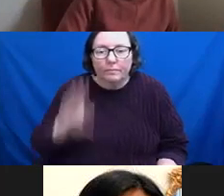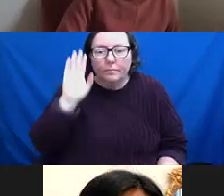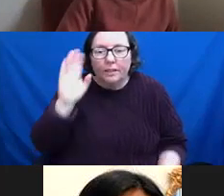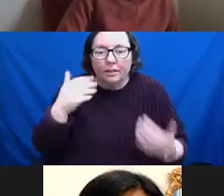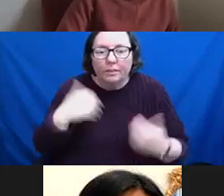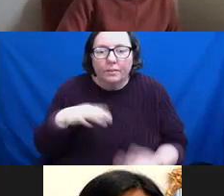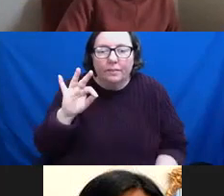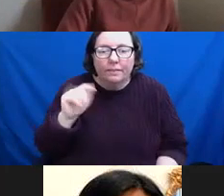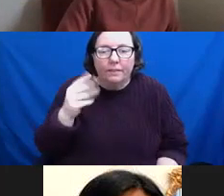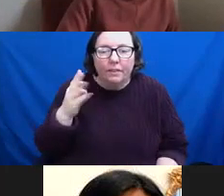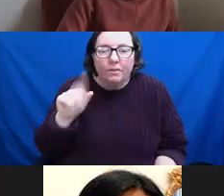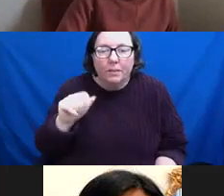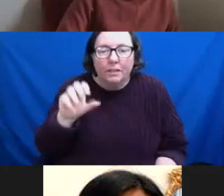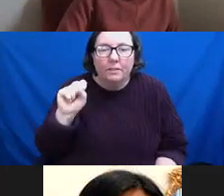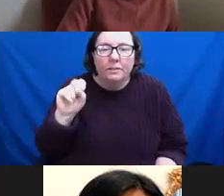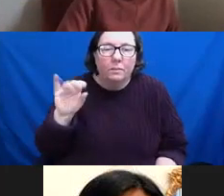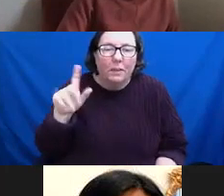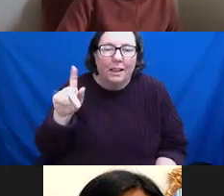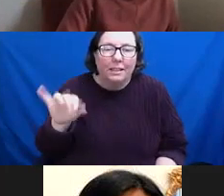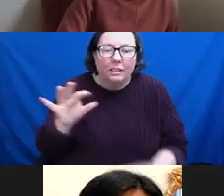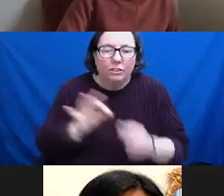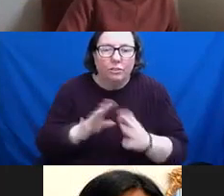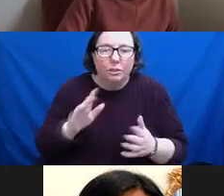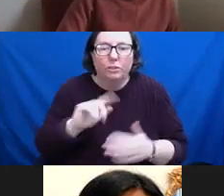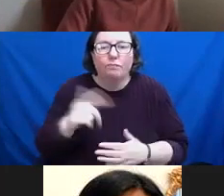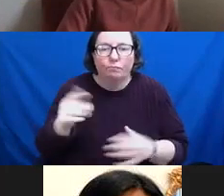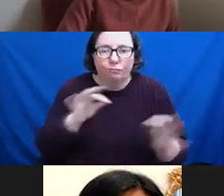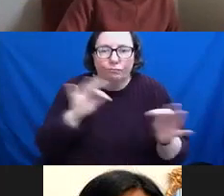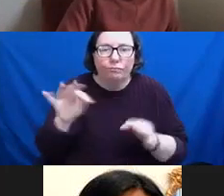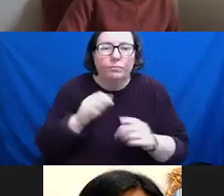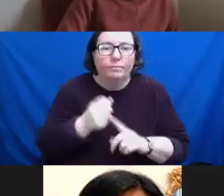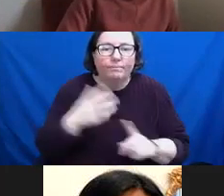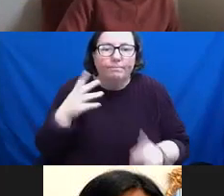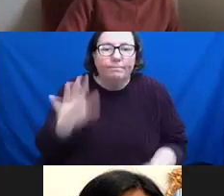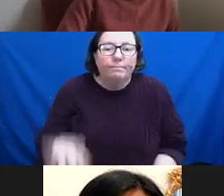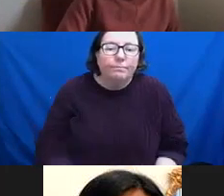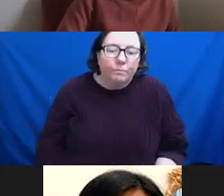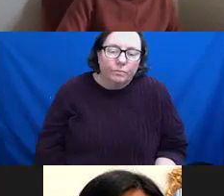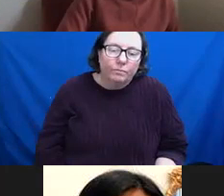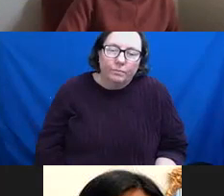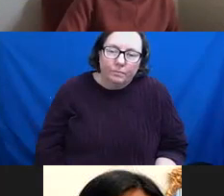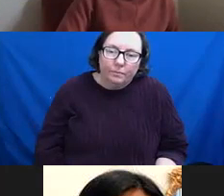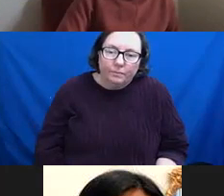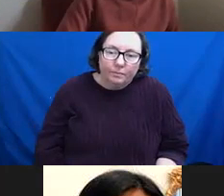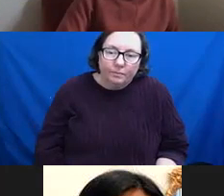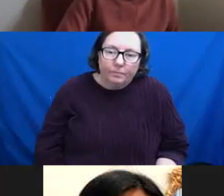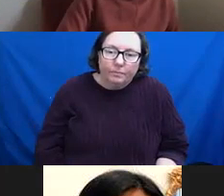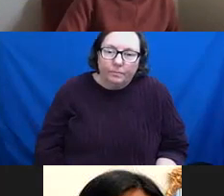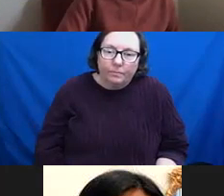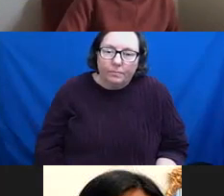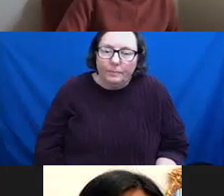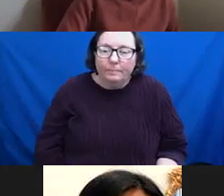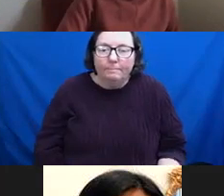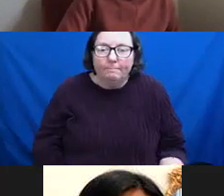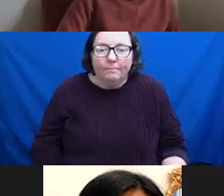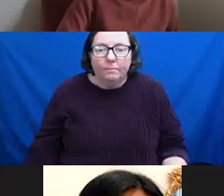here to interpret today. Hello, salam alaikum. Alhamdulillah, ya hai so duwa da galab tu han khabaina idi shiwa qofki u baahan in